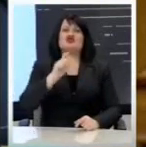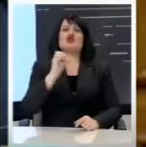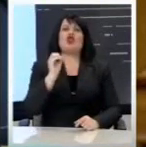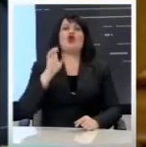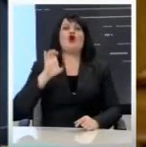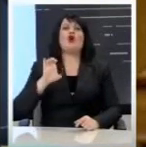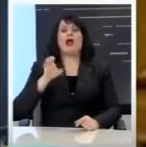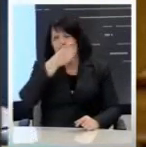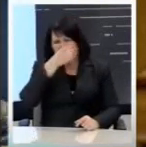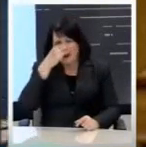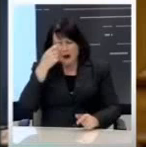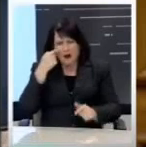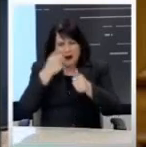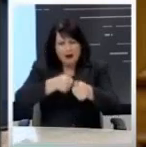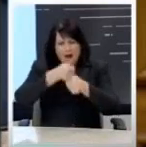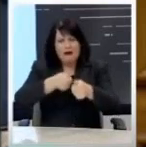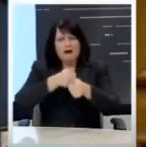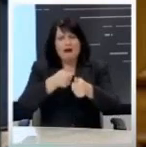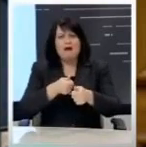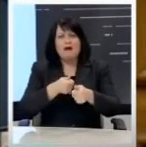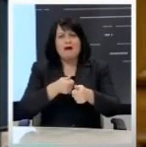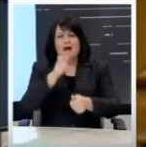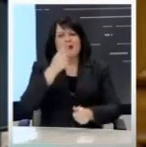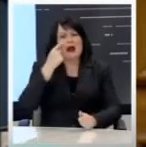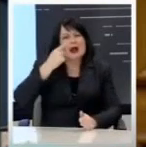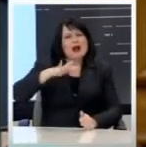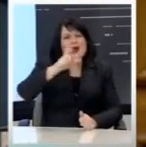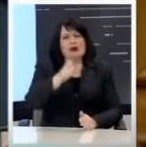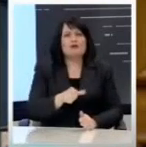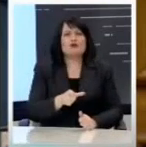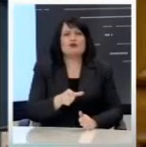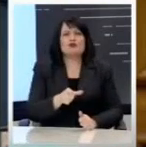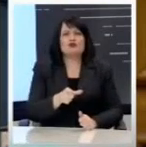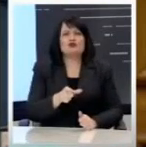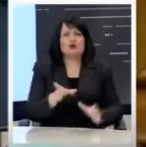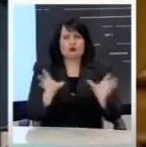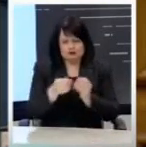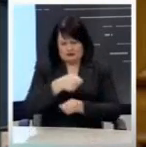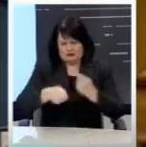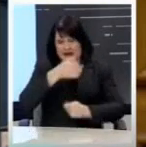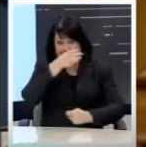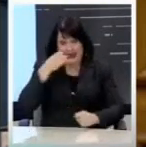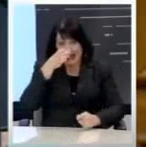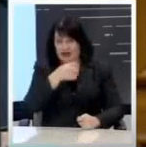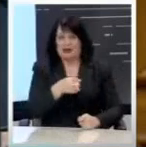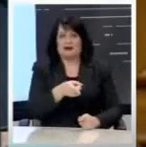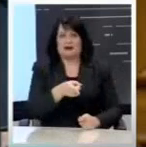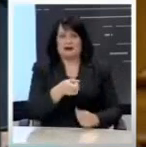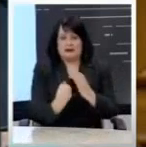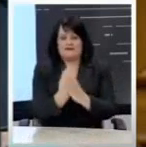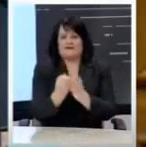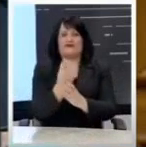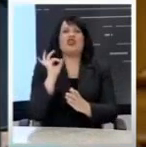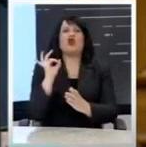Ναρκωτικών, παρακολουθούσε έναν ύποπτο για ναρκεμπορία, για φυτεία στη